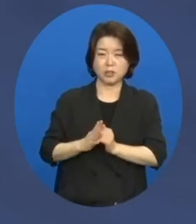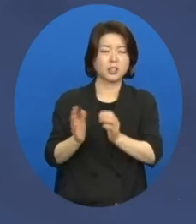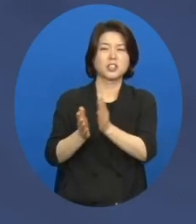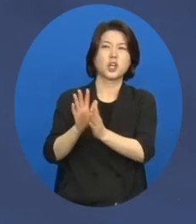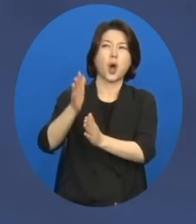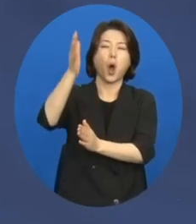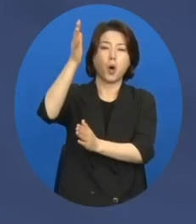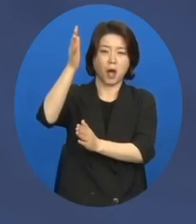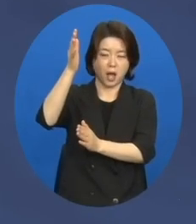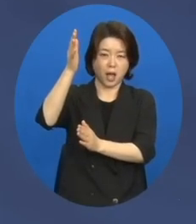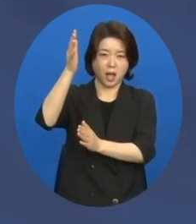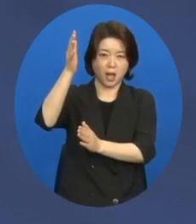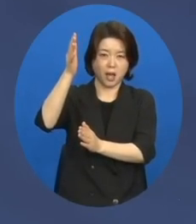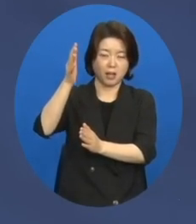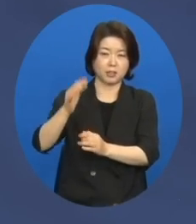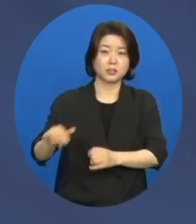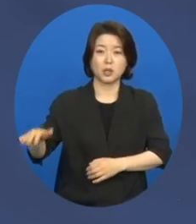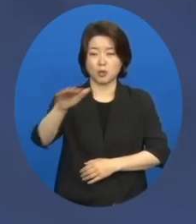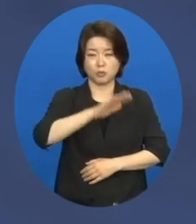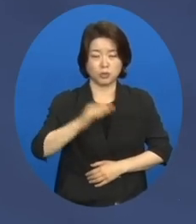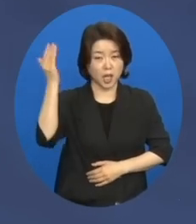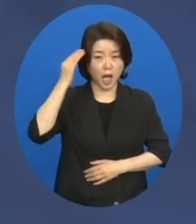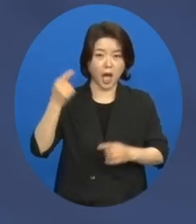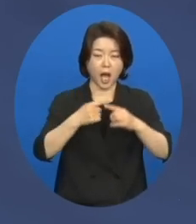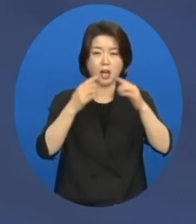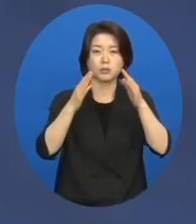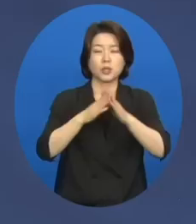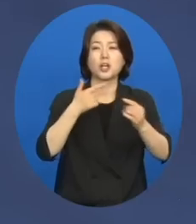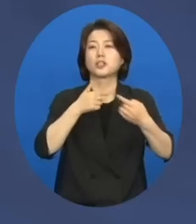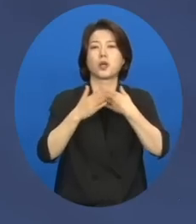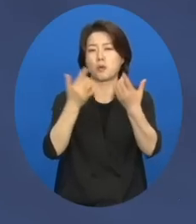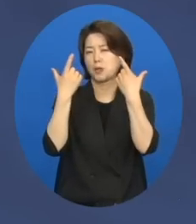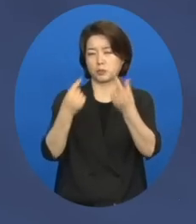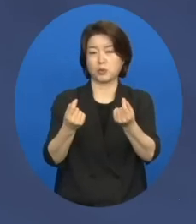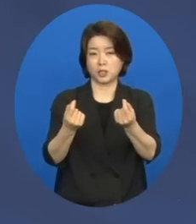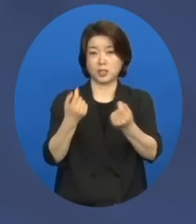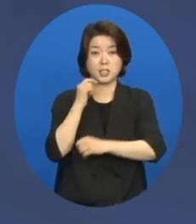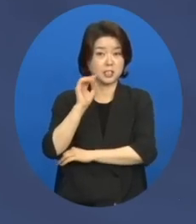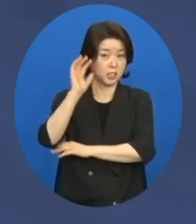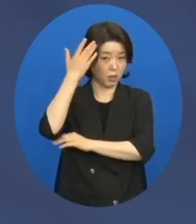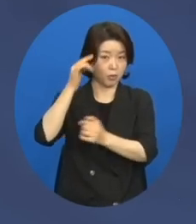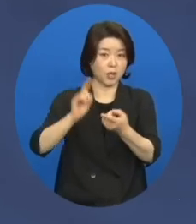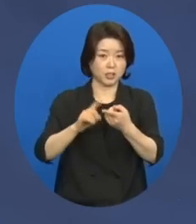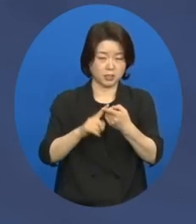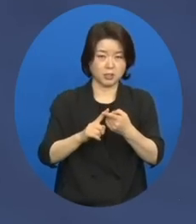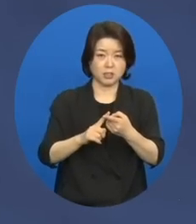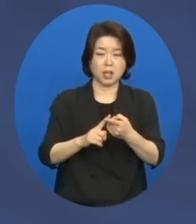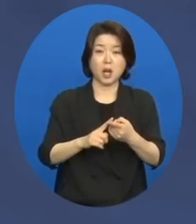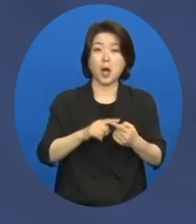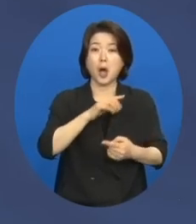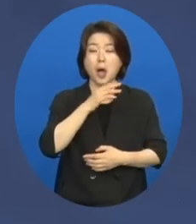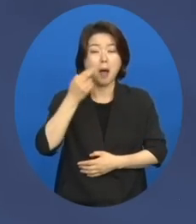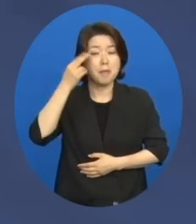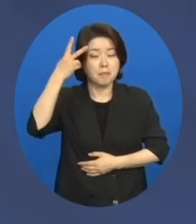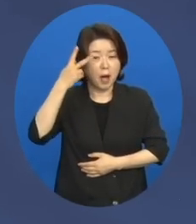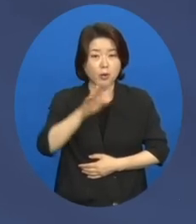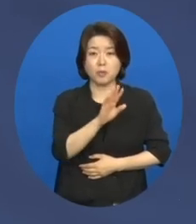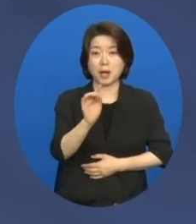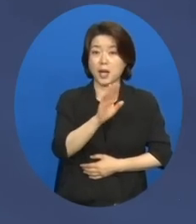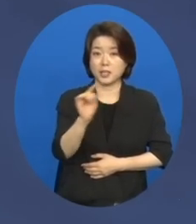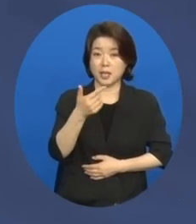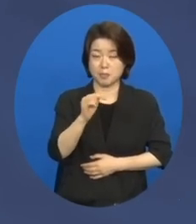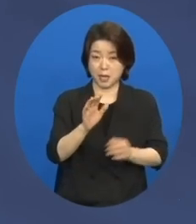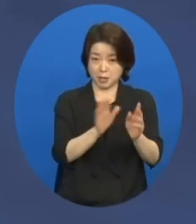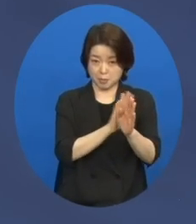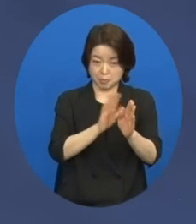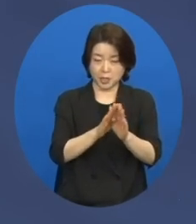영광스러운 우리 한국교회 경험한 것 같은 그런 영광스러운 바울 바나바의 선교 여행에